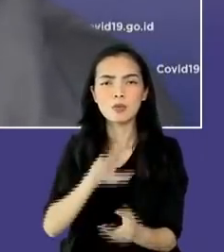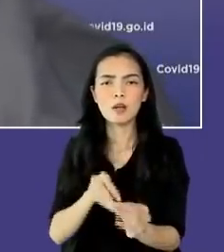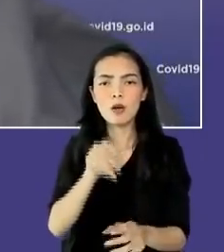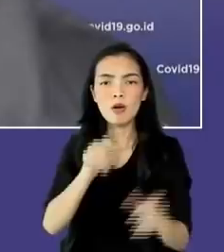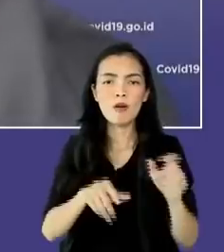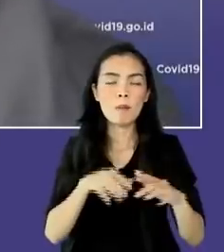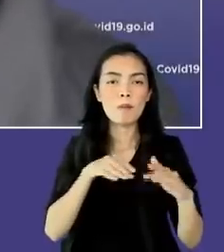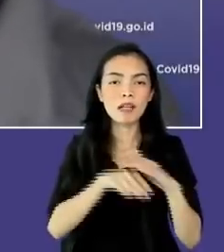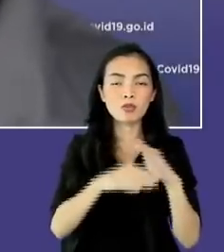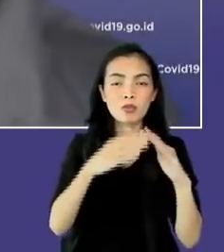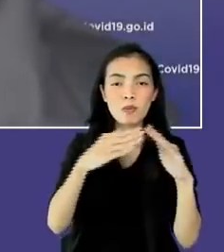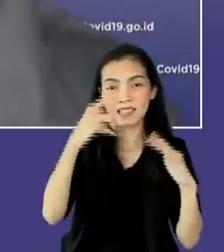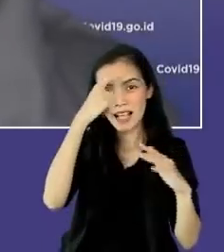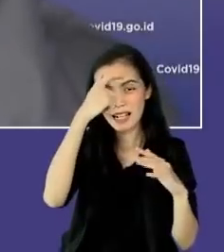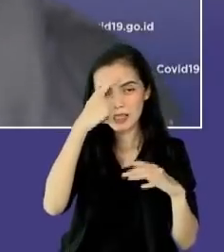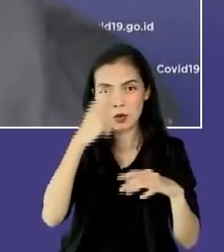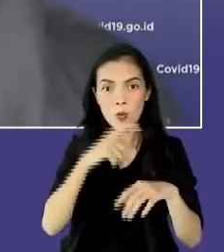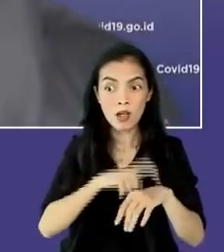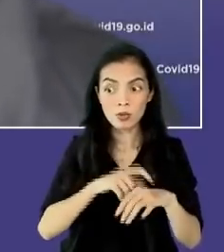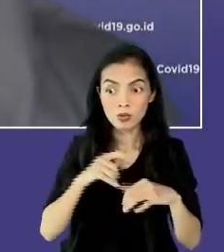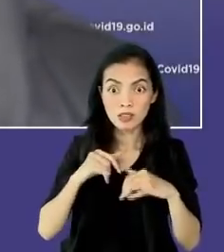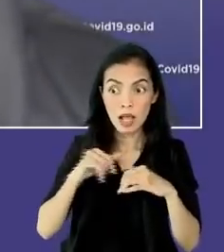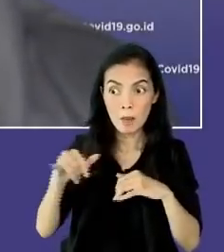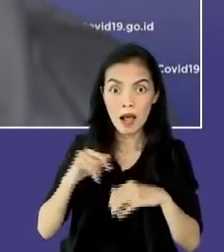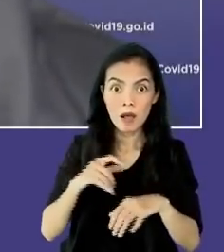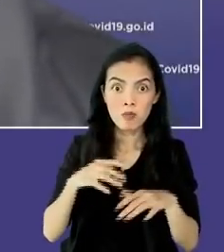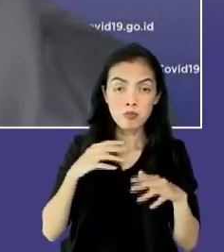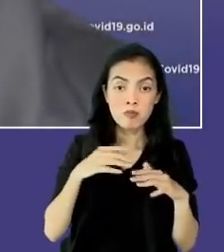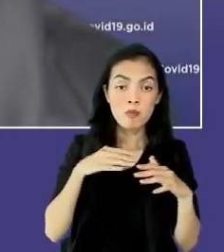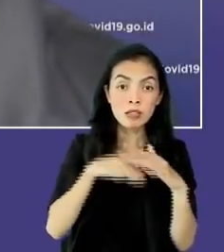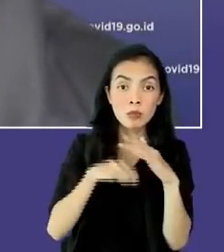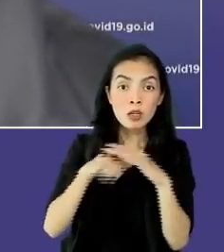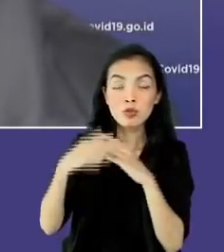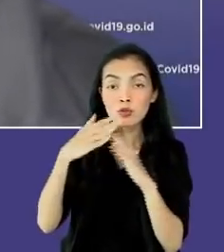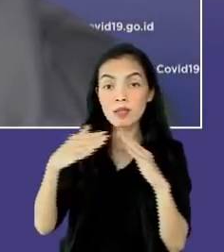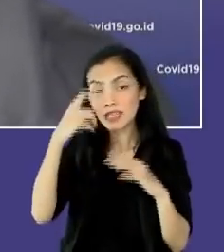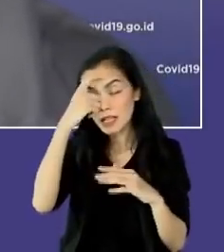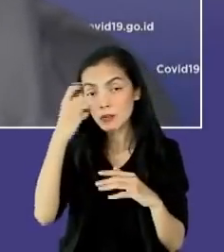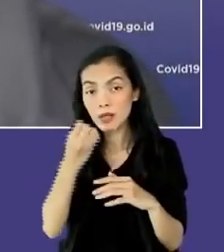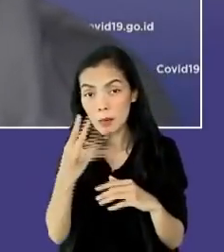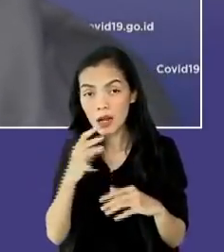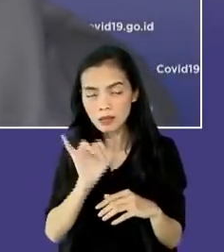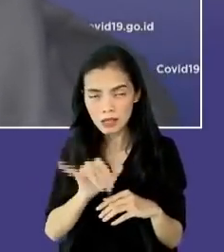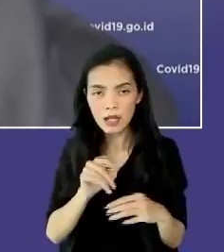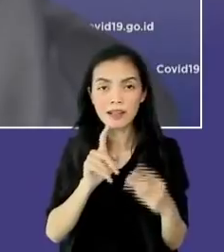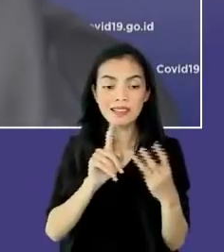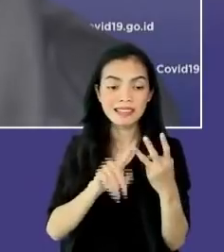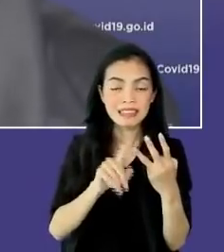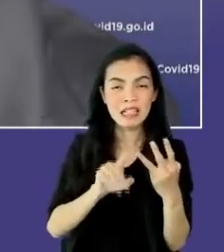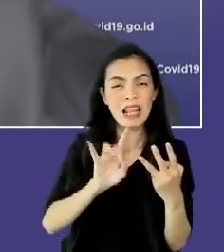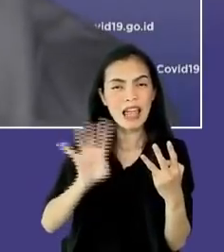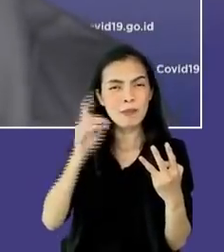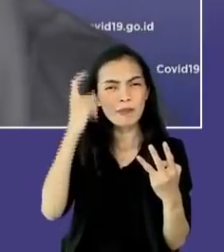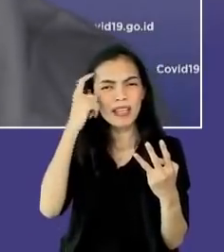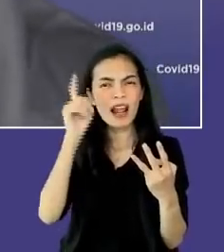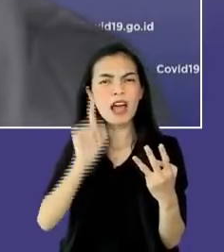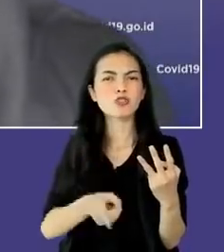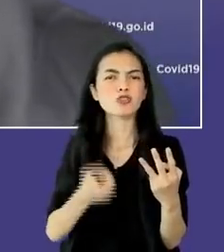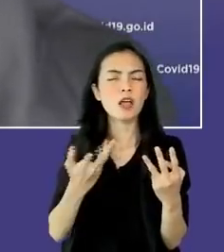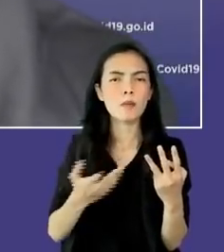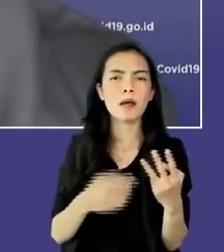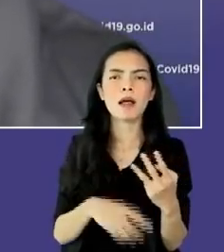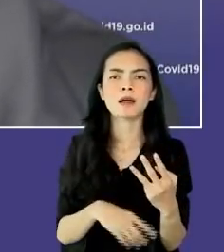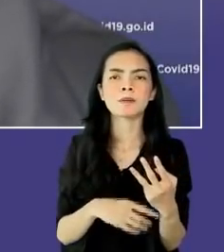yang datang ke rumah sakit dalam waktu bersamaan. Tapi selain itu, yang harus kita pikirkan adalah ada eksesnya gitu